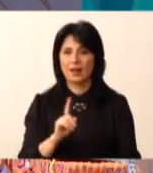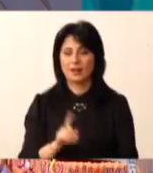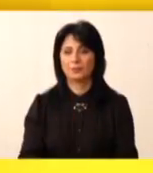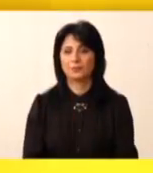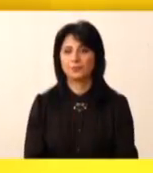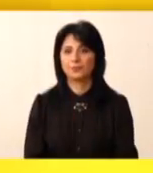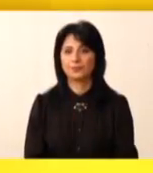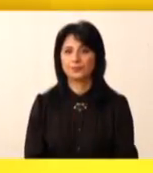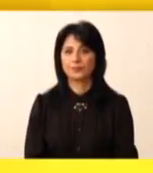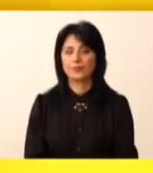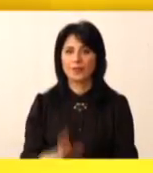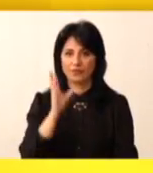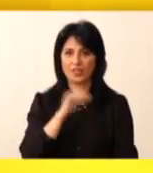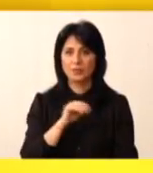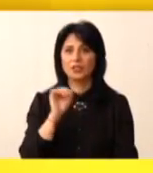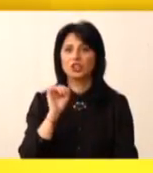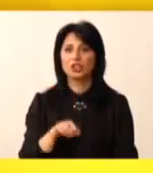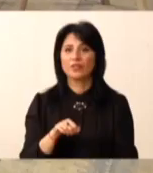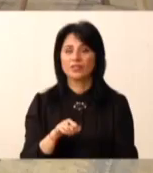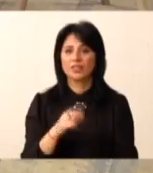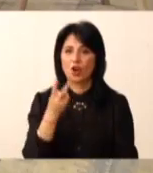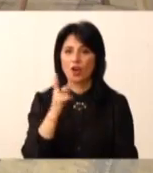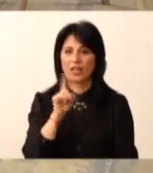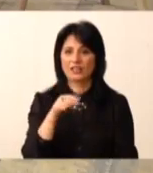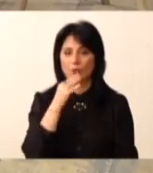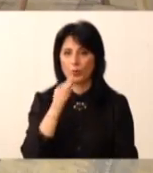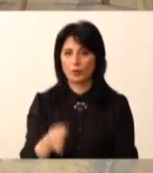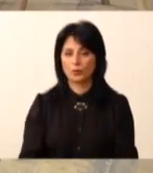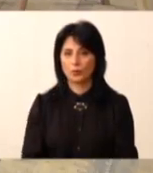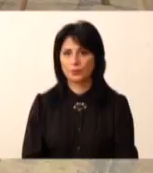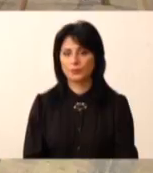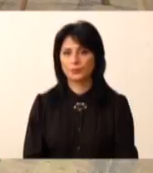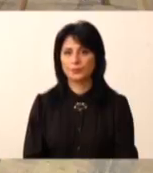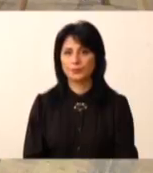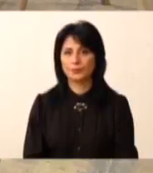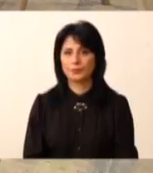თეა, ვასწრებთ მე მგონი და შეგვიძლია ერთ ორ კითხვას უპასუხოთ.